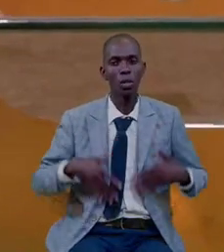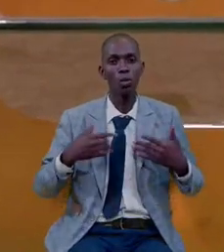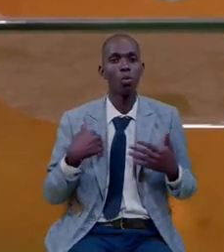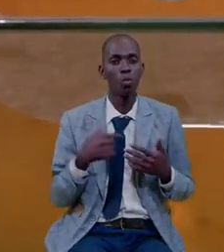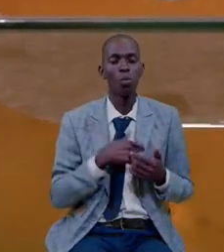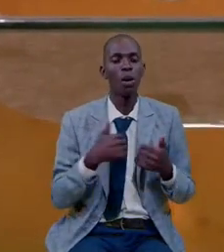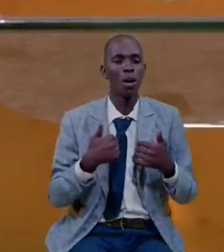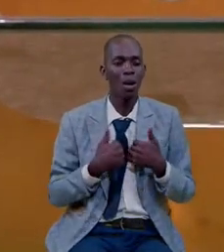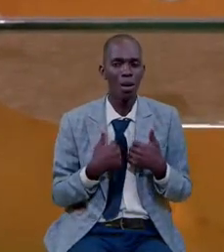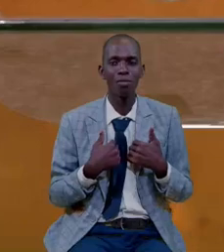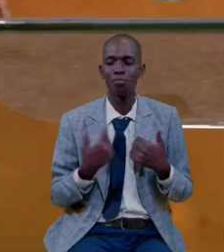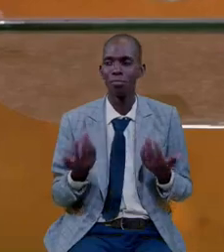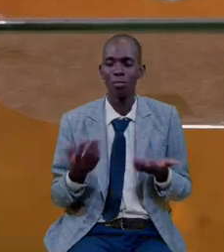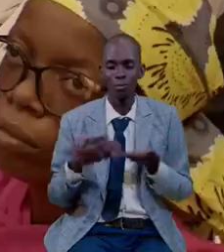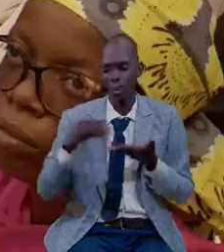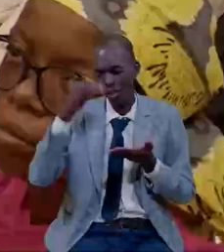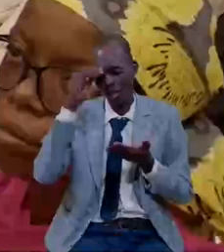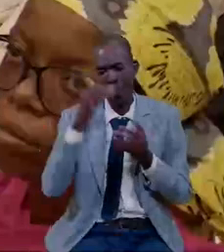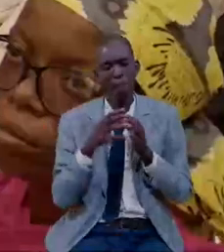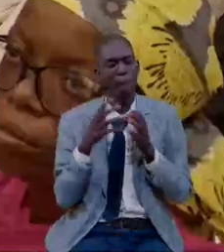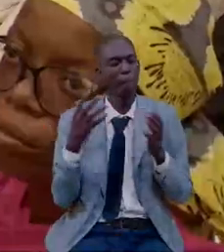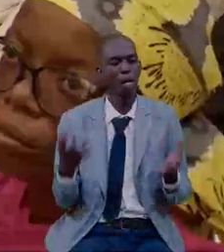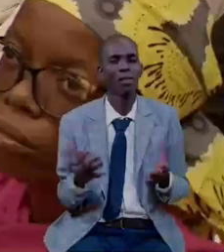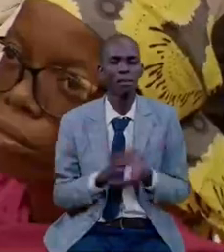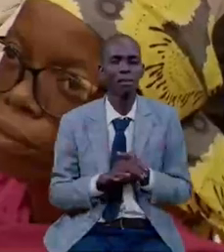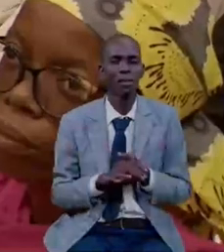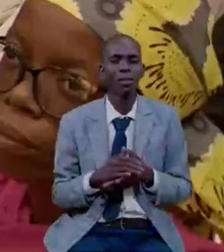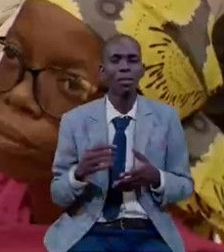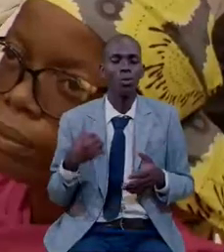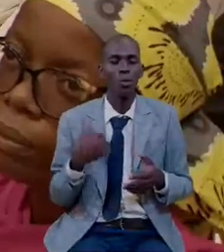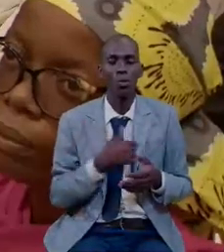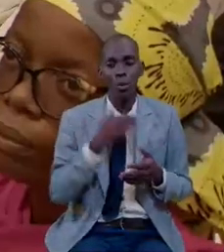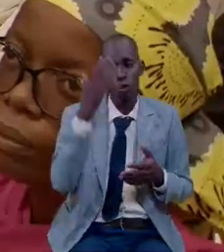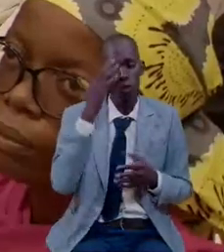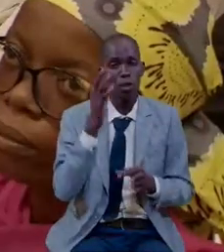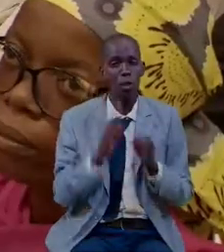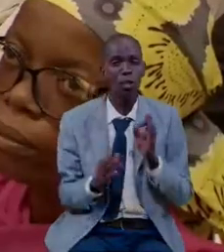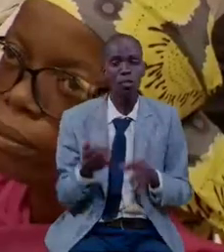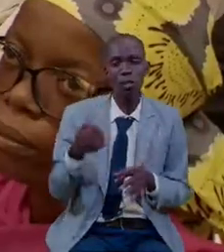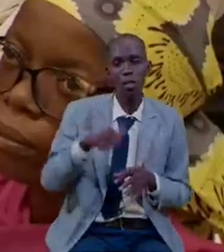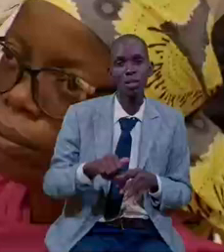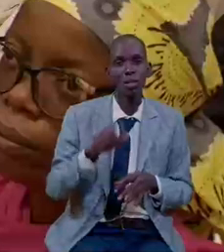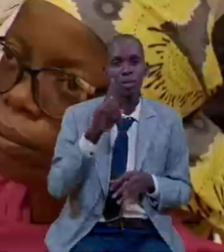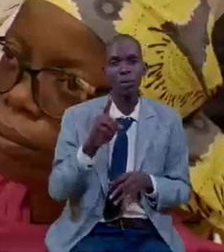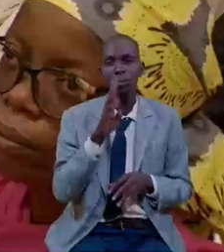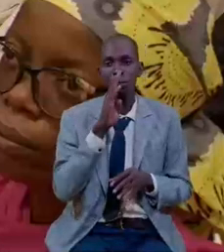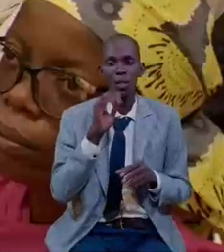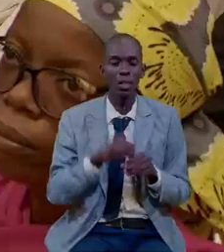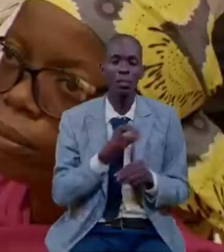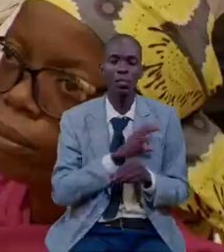beaucoup entendu, nous connaissons le salut. Nous savons que si quelqu'un est en Christ, il est une